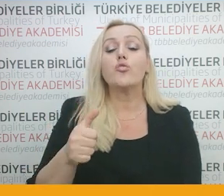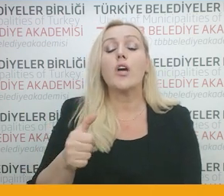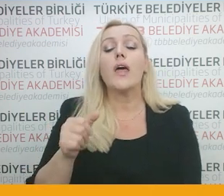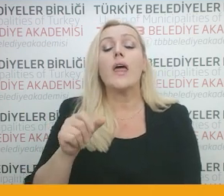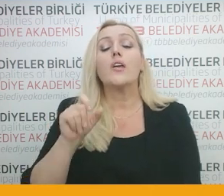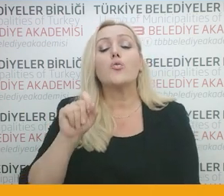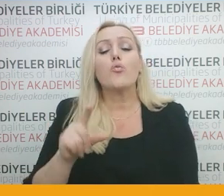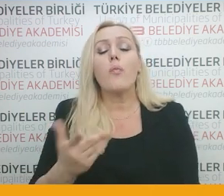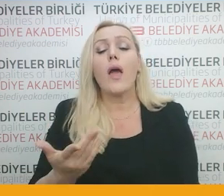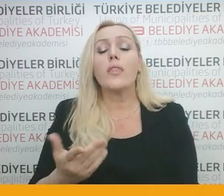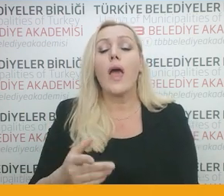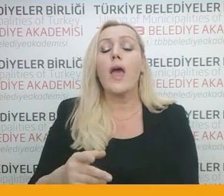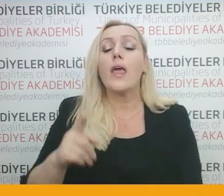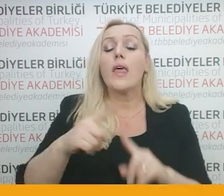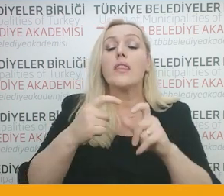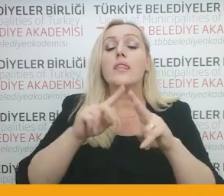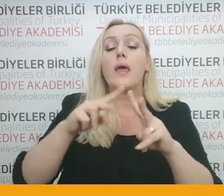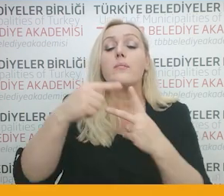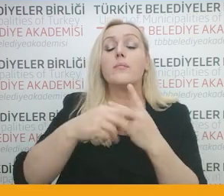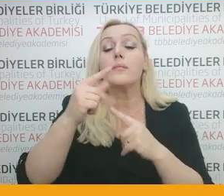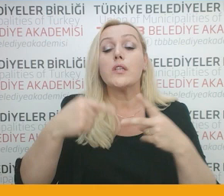daire temiz kurul kararı.